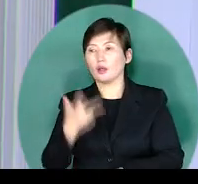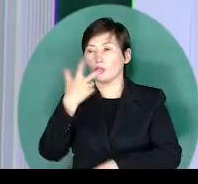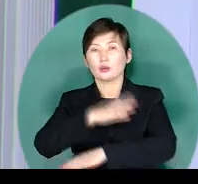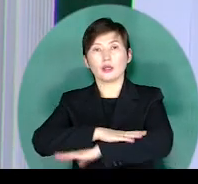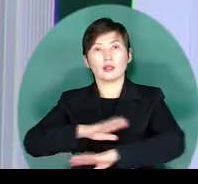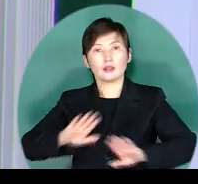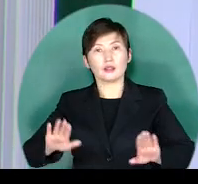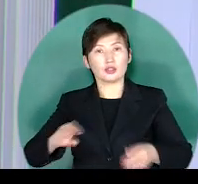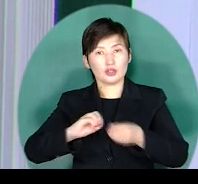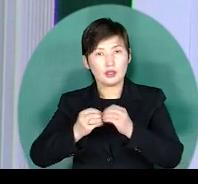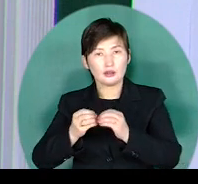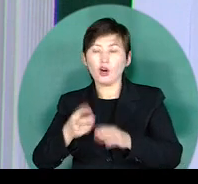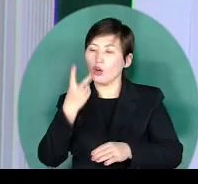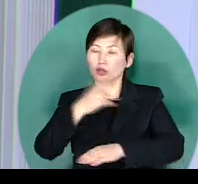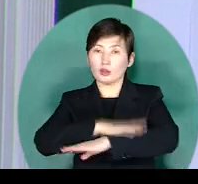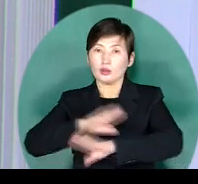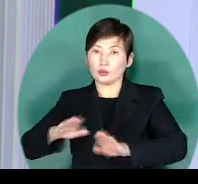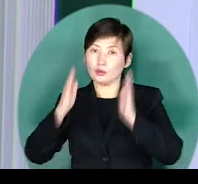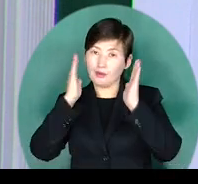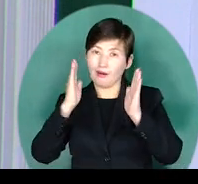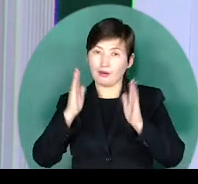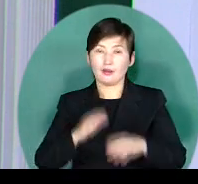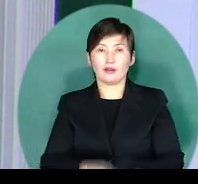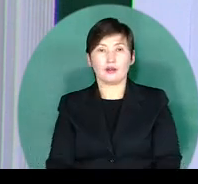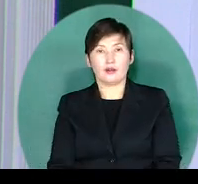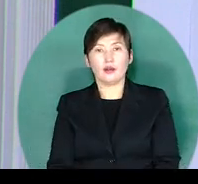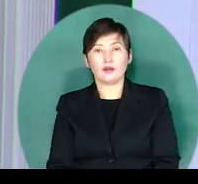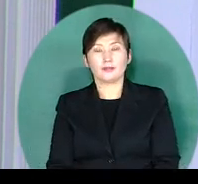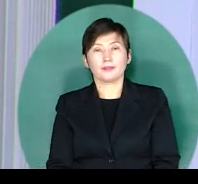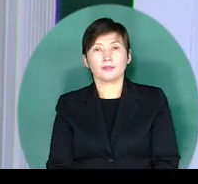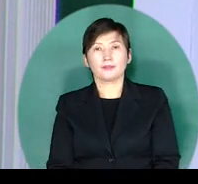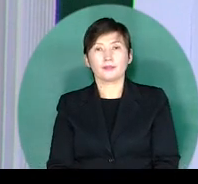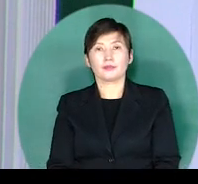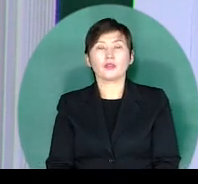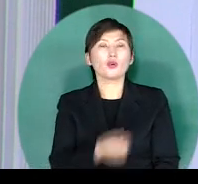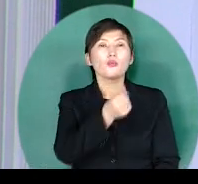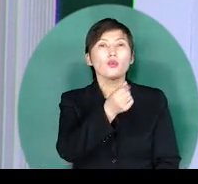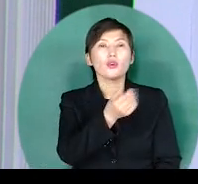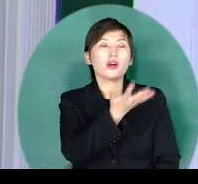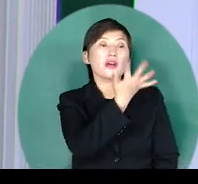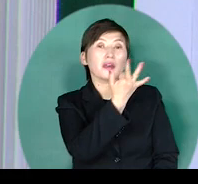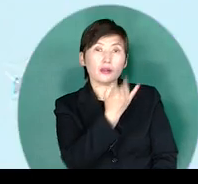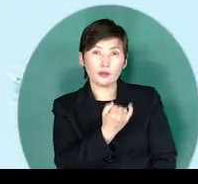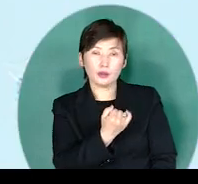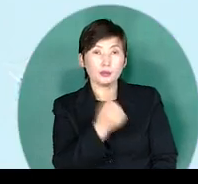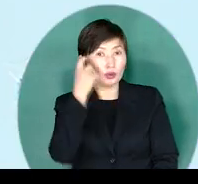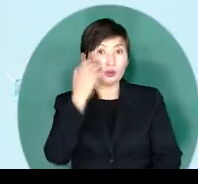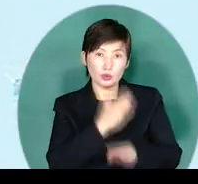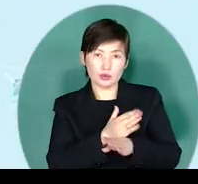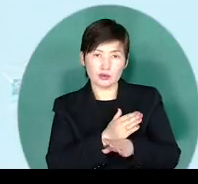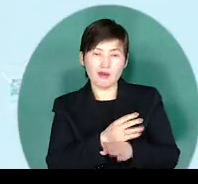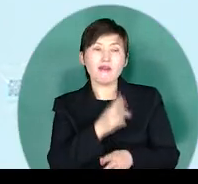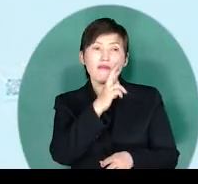яг даалгавраа гүйцэтгэж явах оронд 2 дугаар ангийн суралцагчид багш руугаа анхаарлаа хандуулаарай. За мөнгөний дэвсгэртүүдэд бүгдээрээ тоосноо.